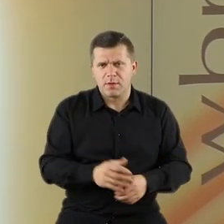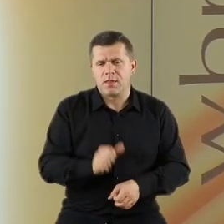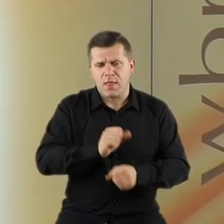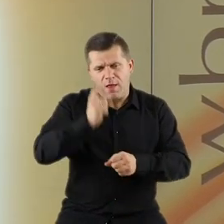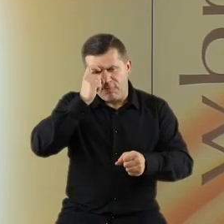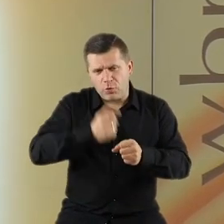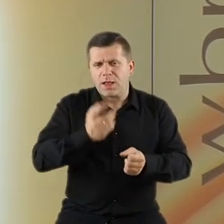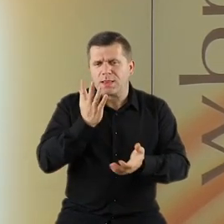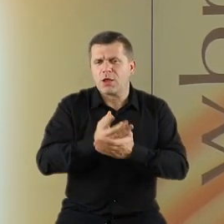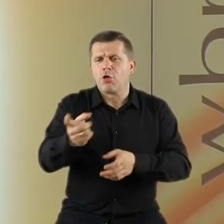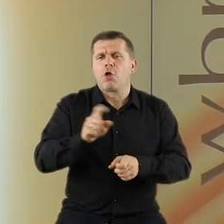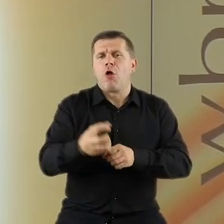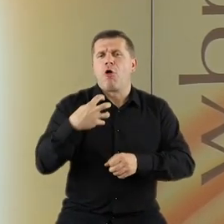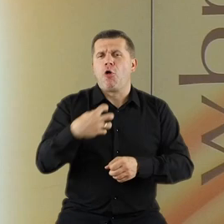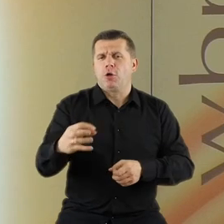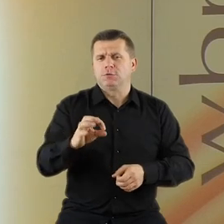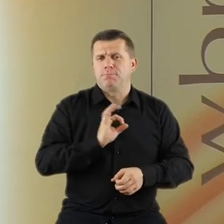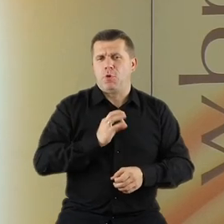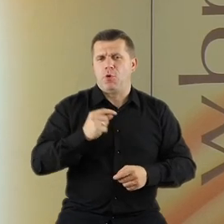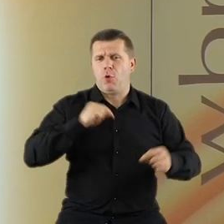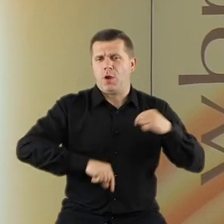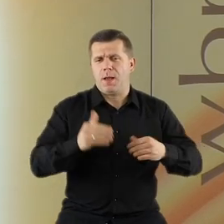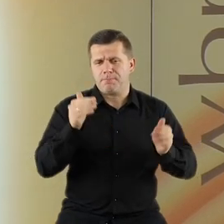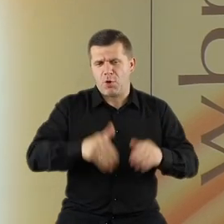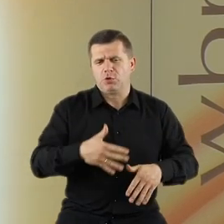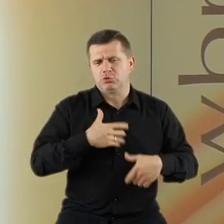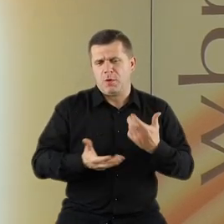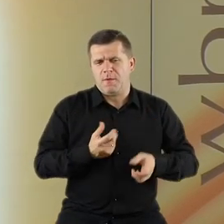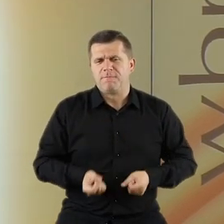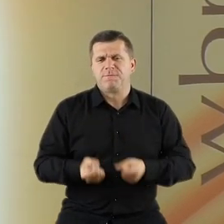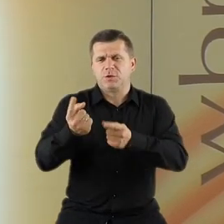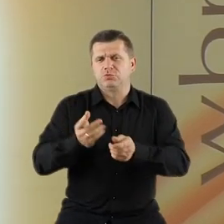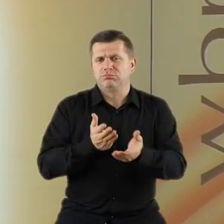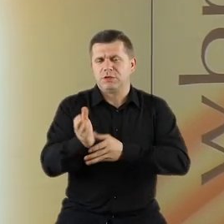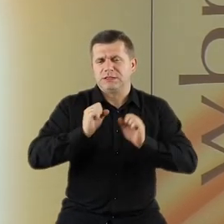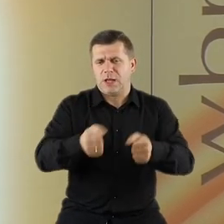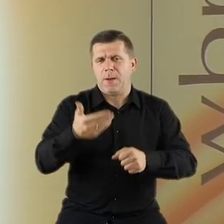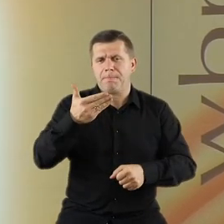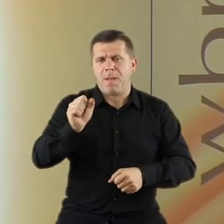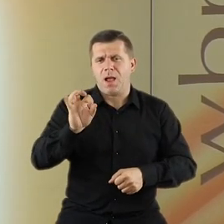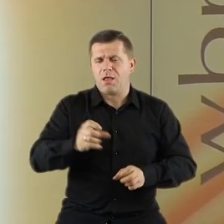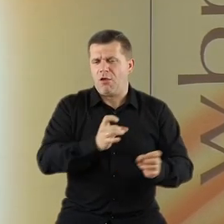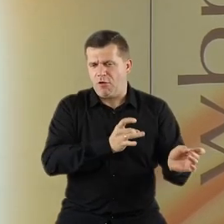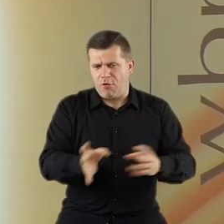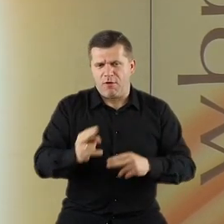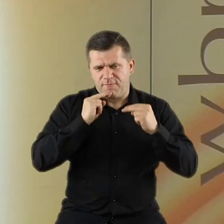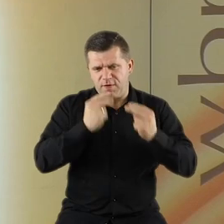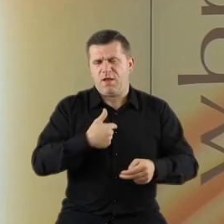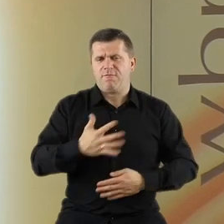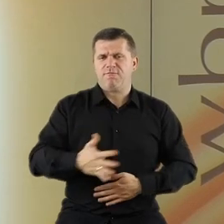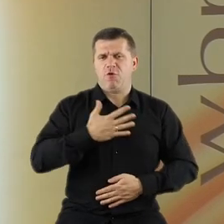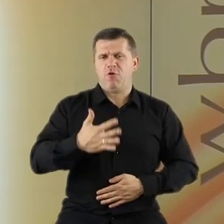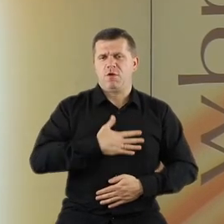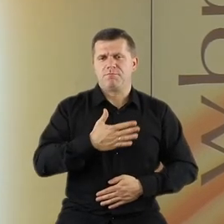gość w moim organizmie się mogę go pozbyć i poprzez działania magiczne natychmiast wracam do formy to nie ma jakiegoś